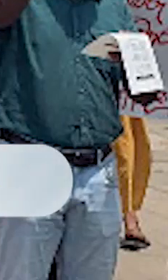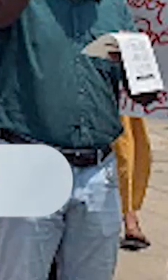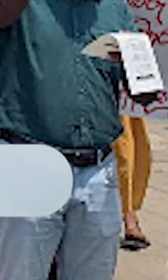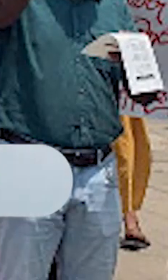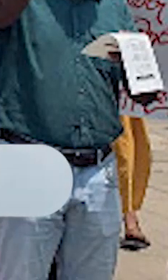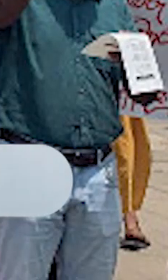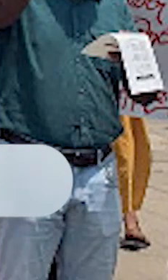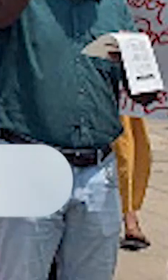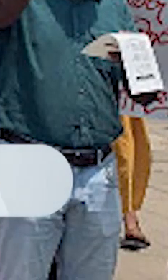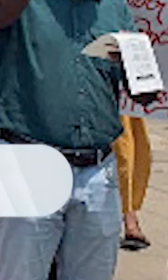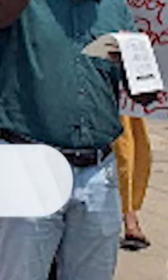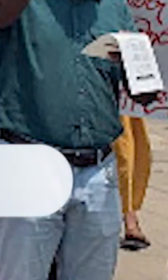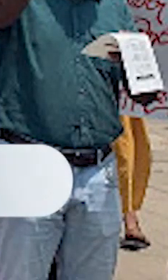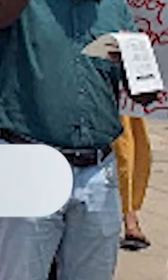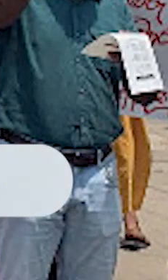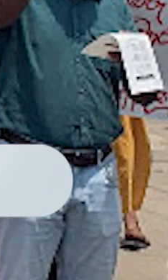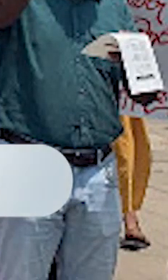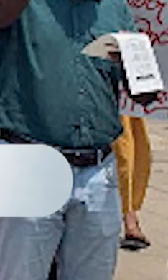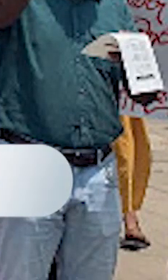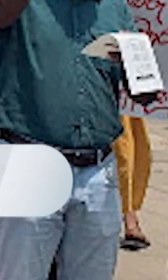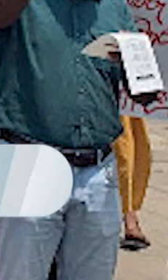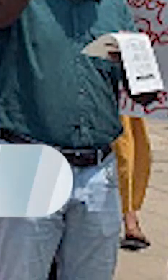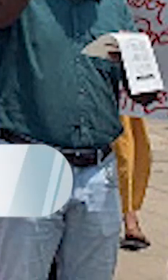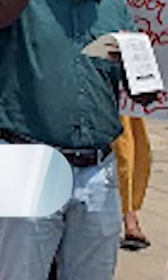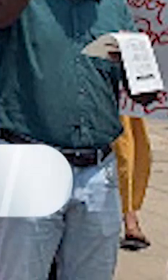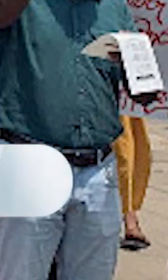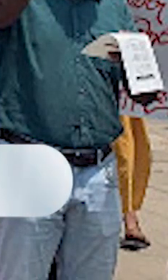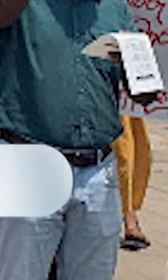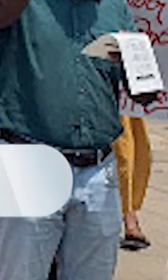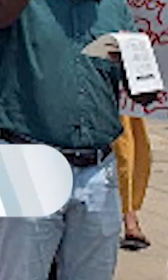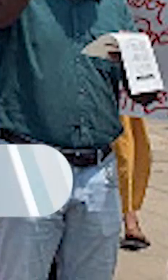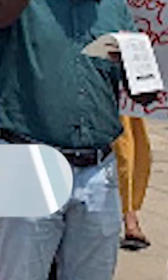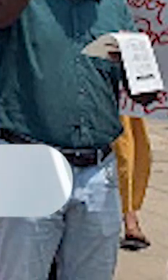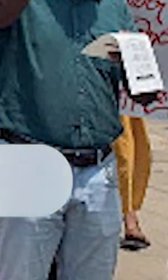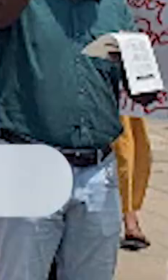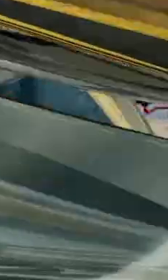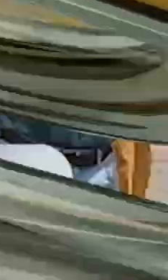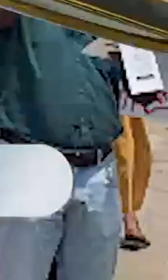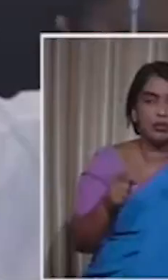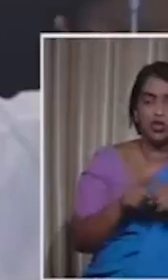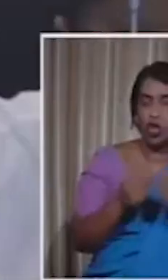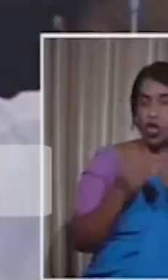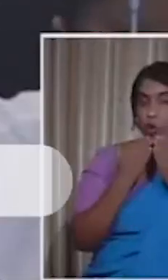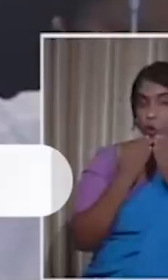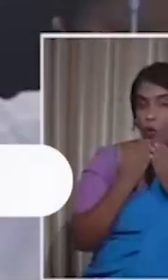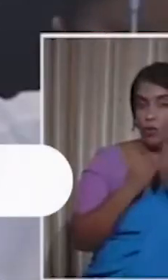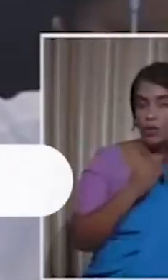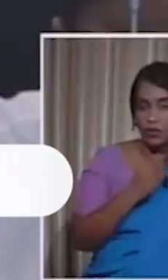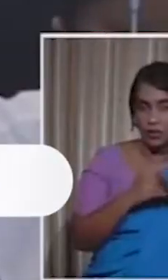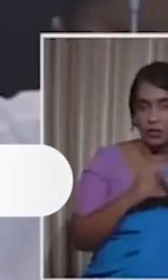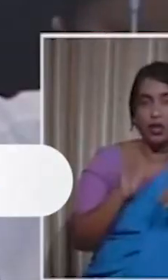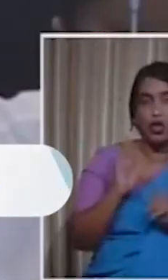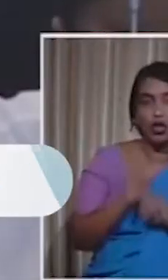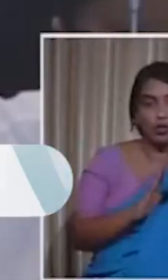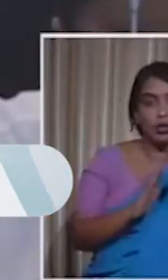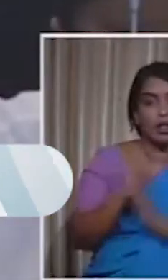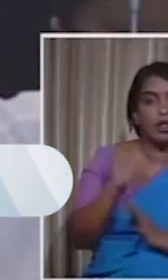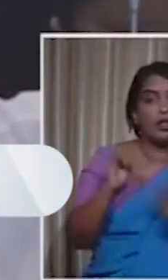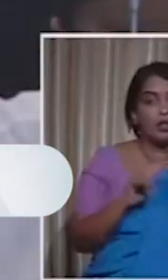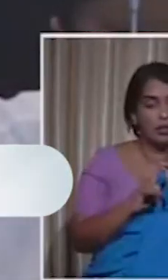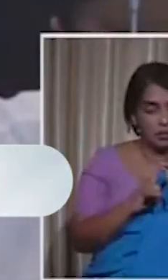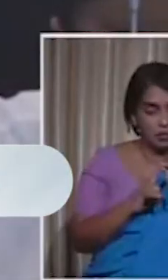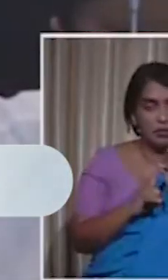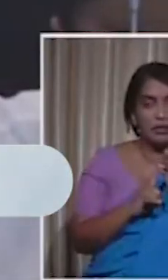கொழும்பில் வெடித்தது மற்றொரு போராட்டம். கோட்டை புகையிருந்த நிலையத்திற்கு முன்னால் திரண்ட போராட்டக்காரர்கள், போராட்டங்களுக்கு செவிசாய்க்க நாங்கள்